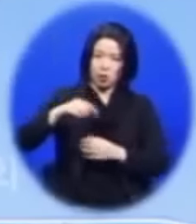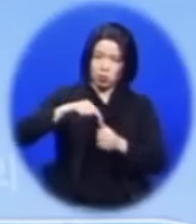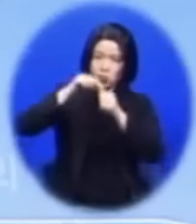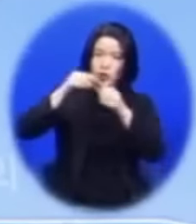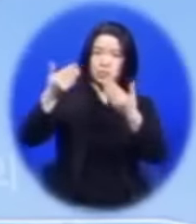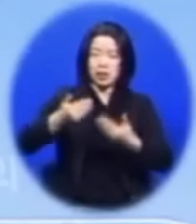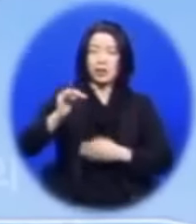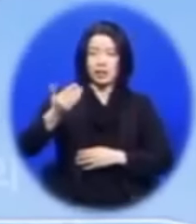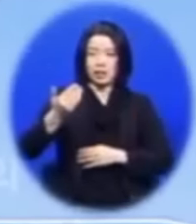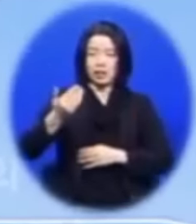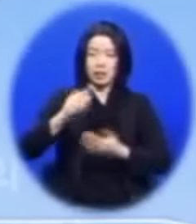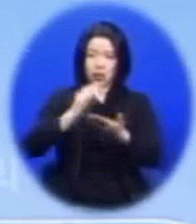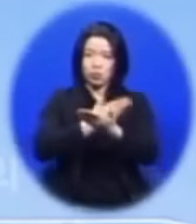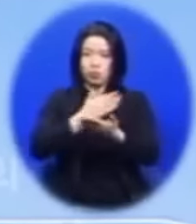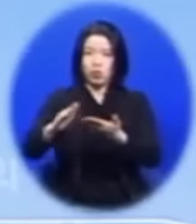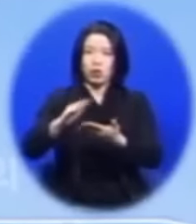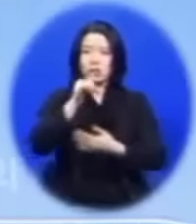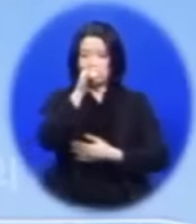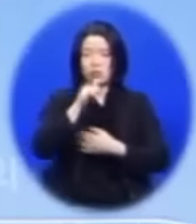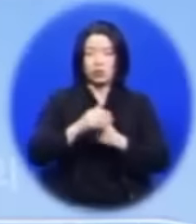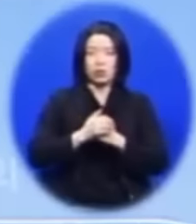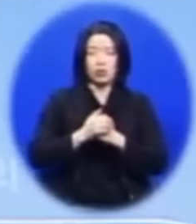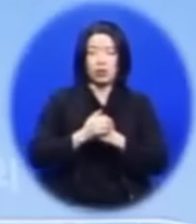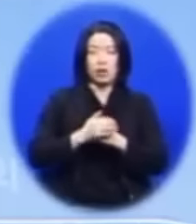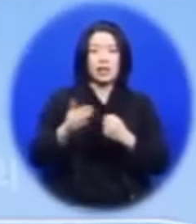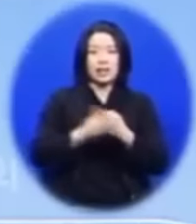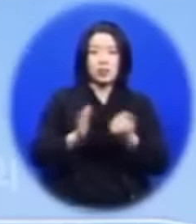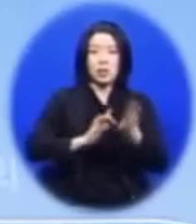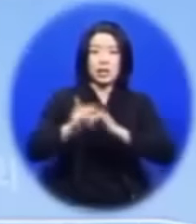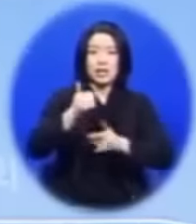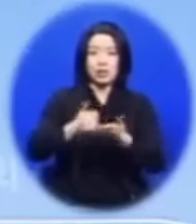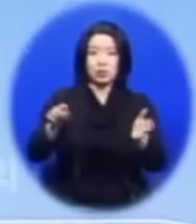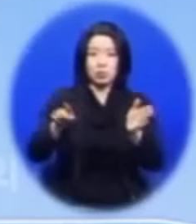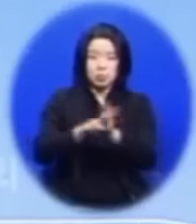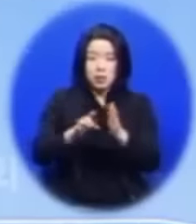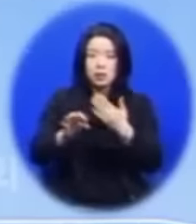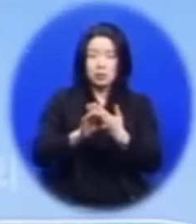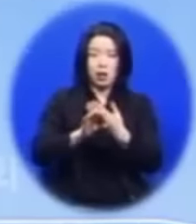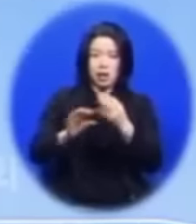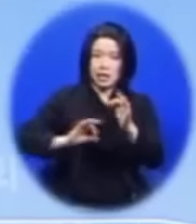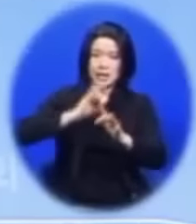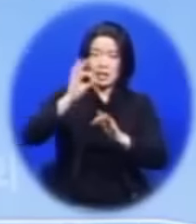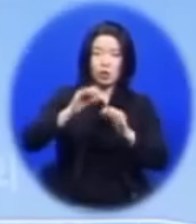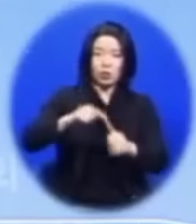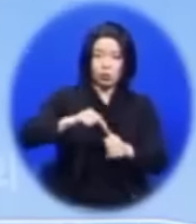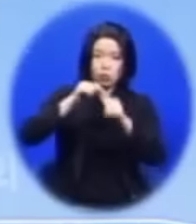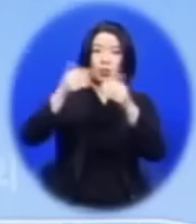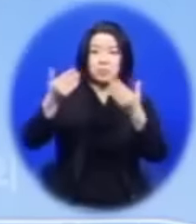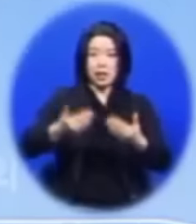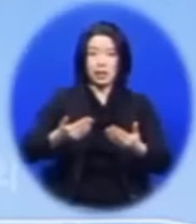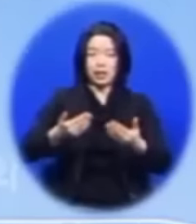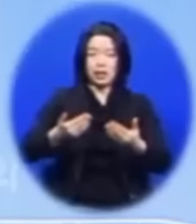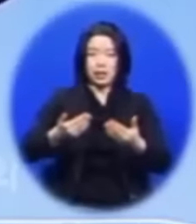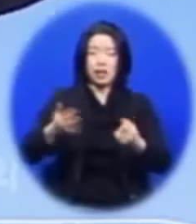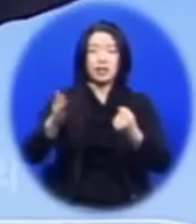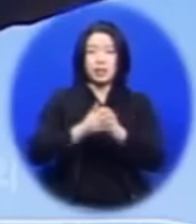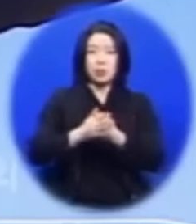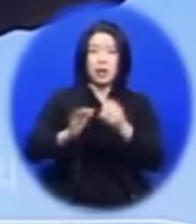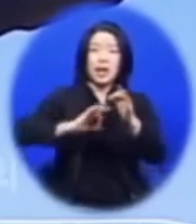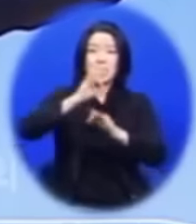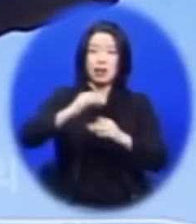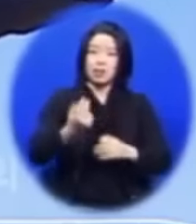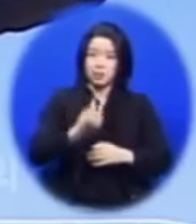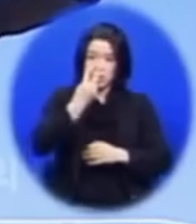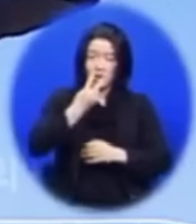것 이렇게 나누었어요 그래서 예수를 믿으면 영원히 구원을 받는 겁니다 그래서 영생을